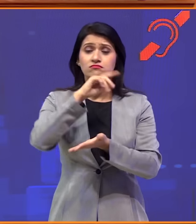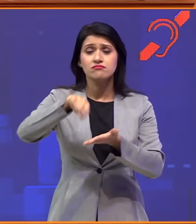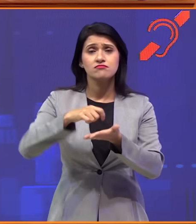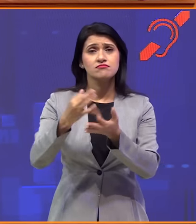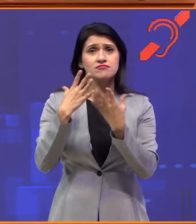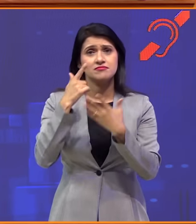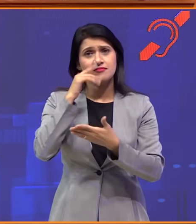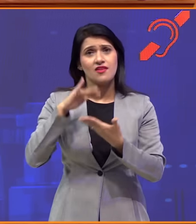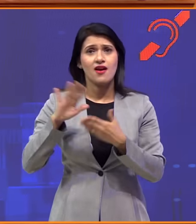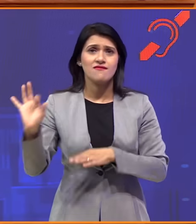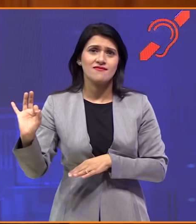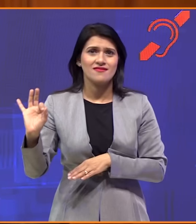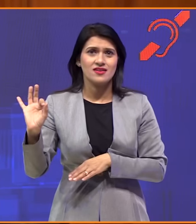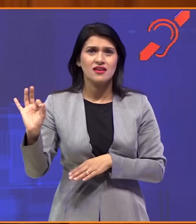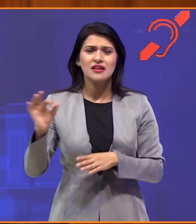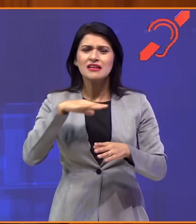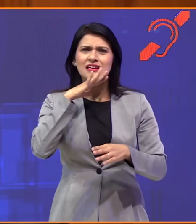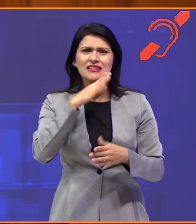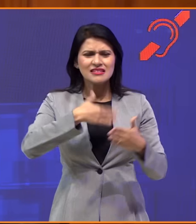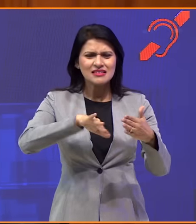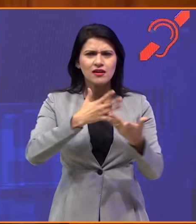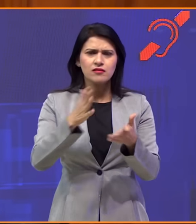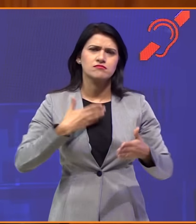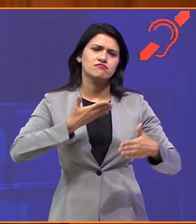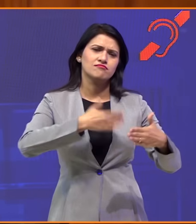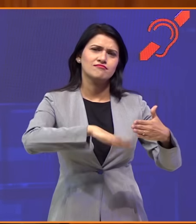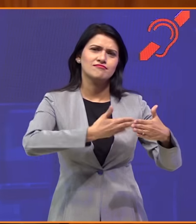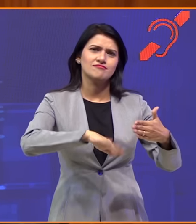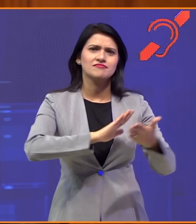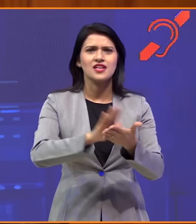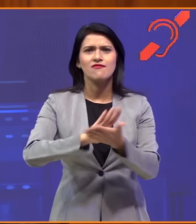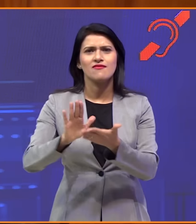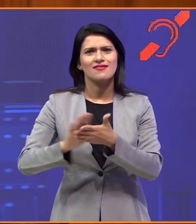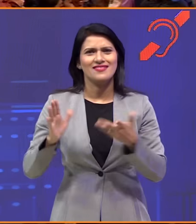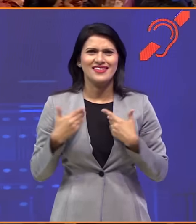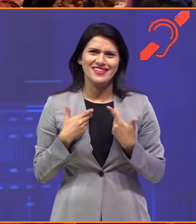है तोव खाना बनाती है जो बर्तन निकलता है मैं धो देता हूं और खाना